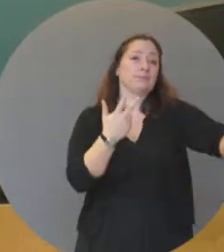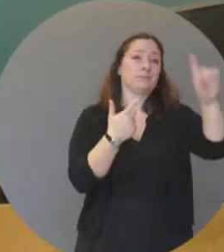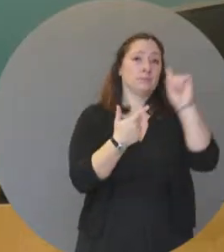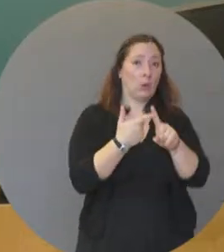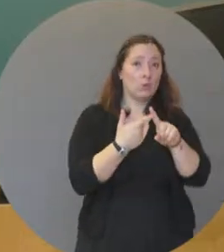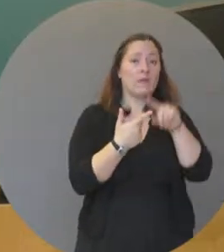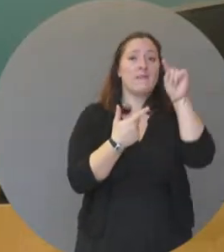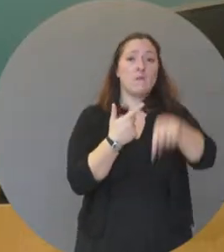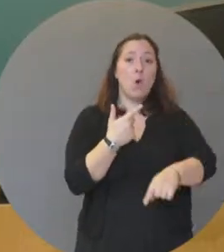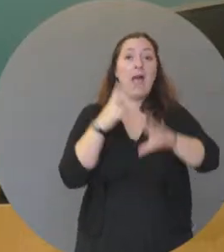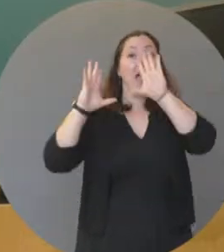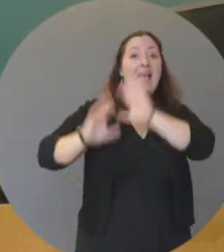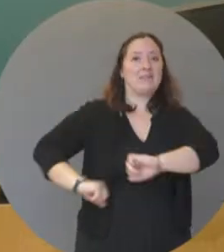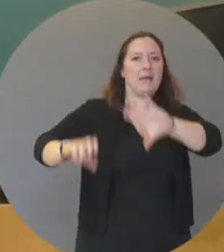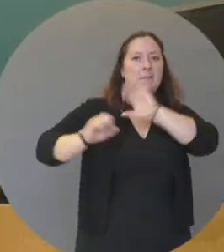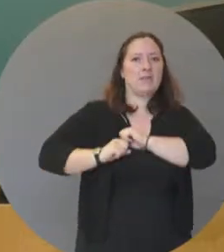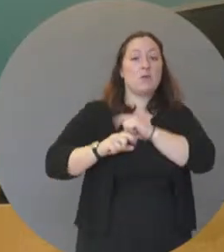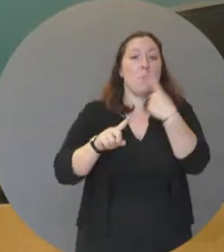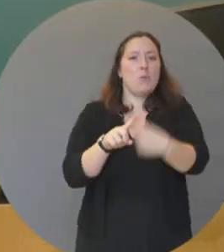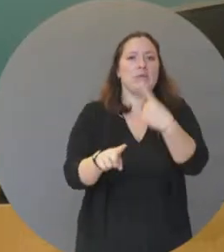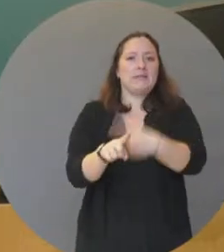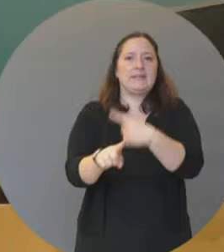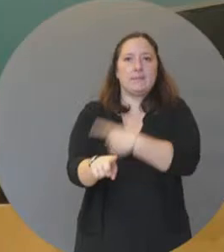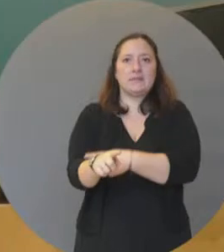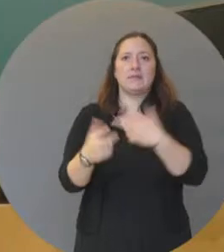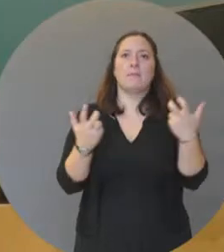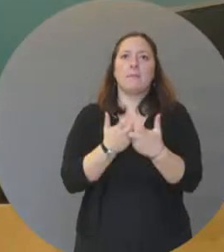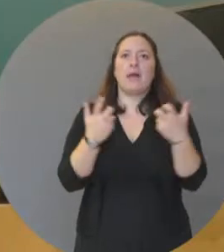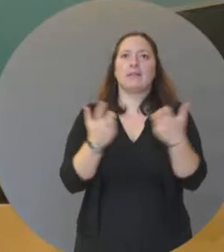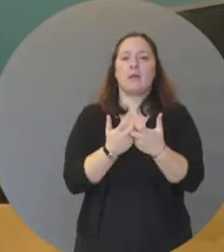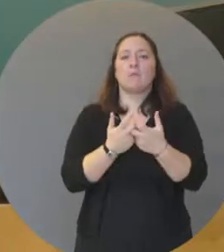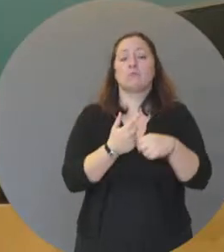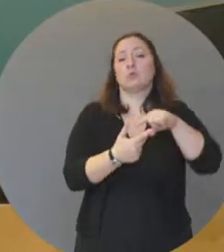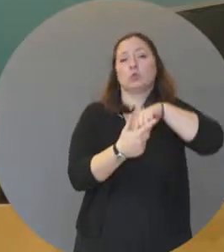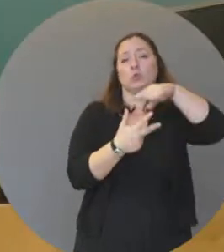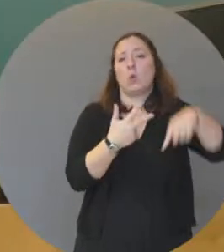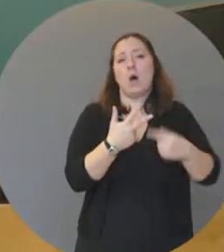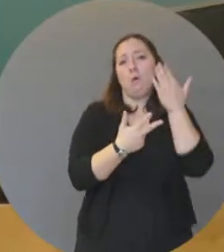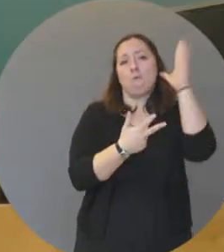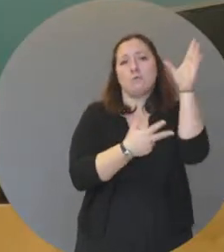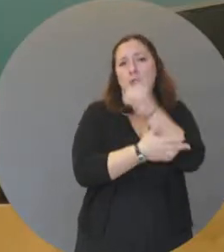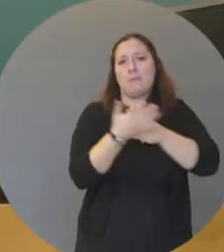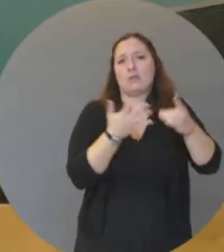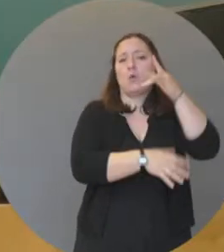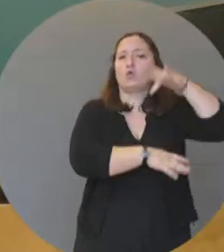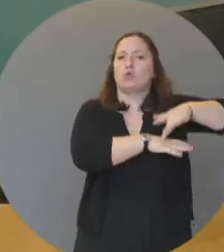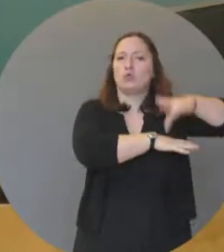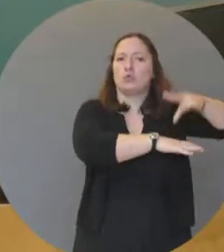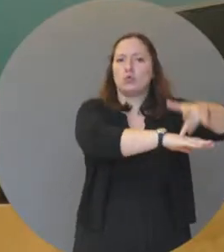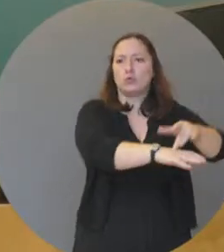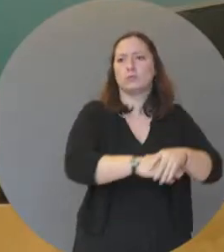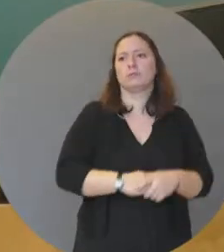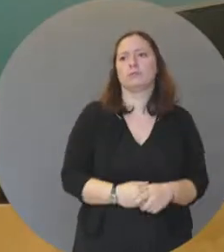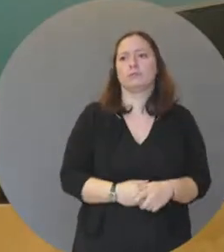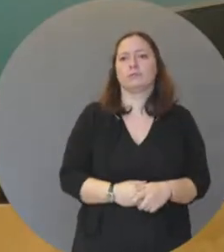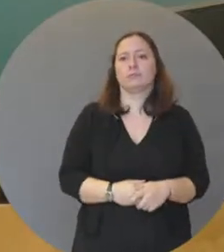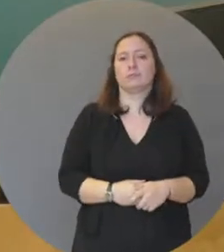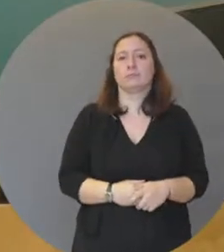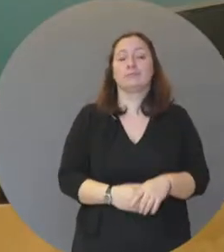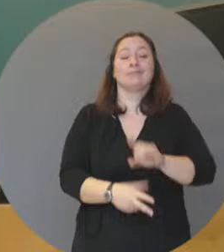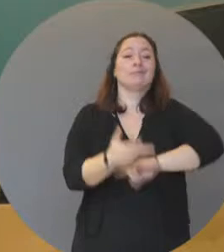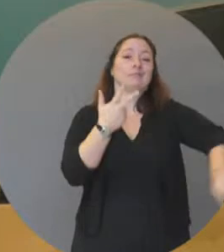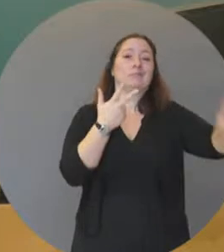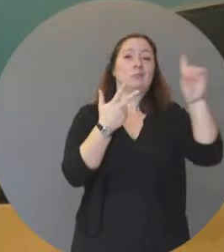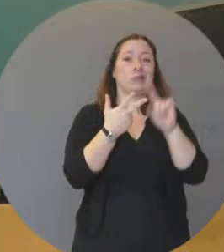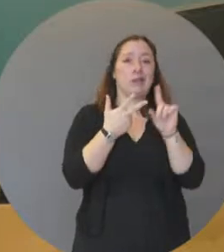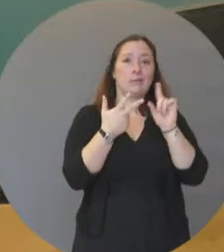progressif des collèges exemple Seine-Saint-Denis Essonne Alpes-Maritimes voire une dotation des élèves